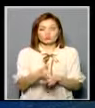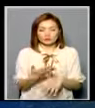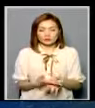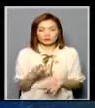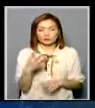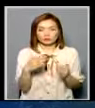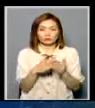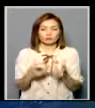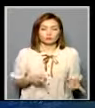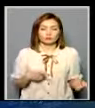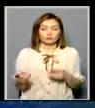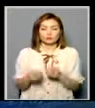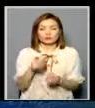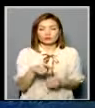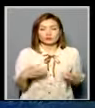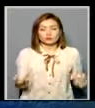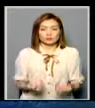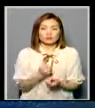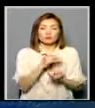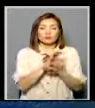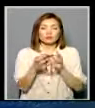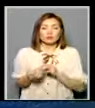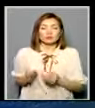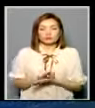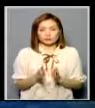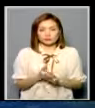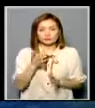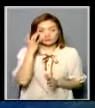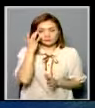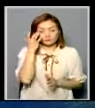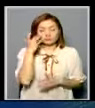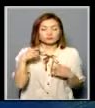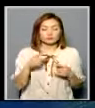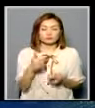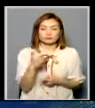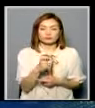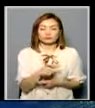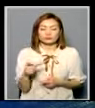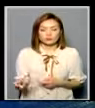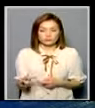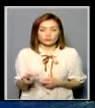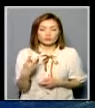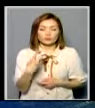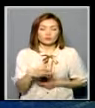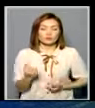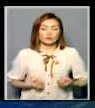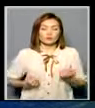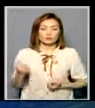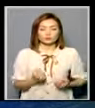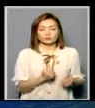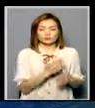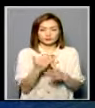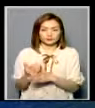3 домов эвакуировано 10 жителей. В борьбе с чрезвычайной ситуацией задействовано 100 сотрудников и 30 единиц